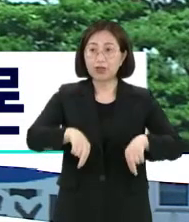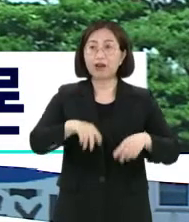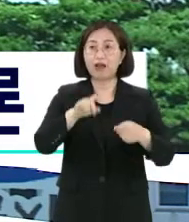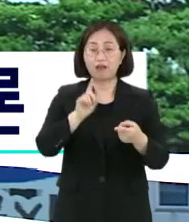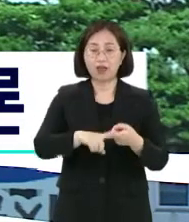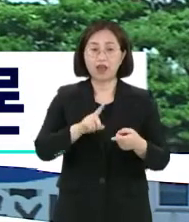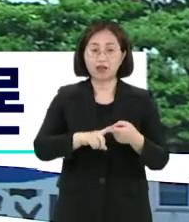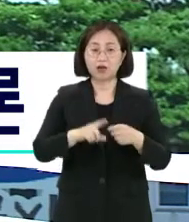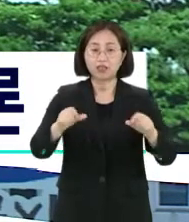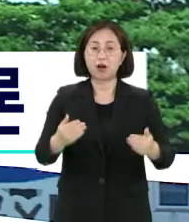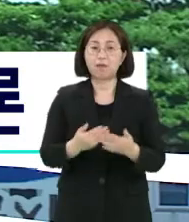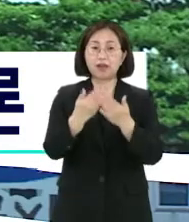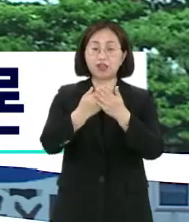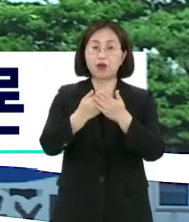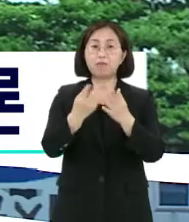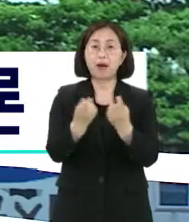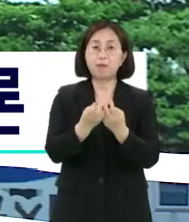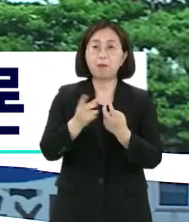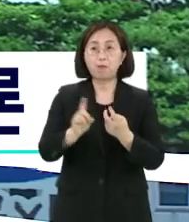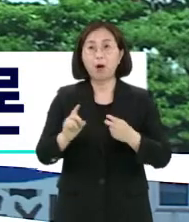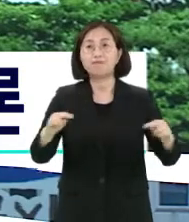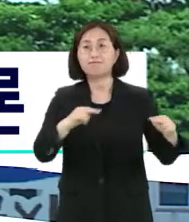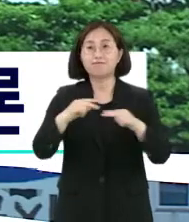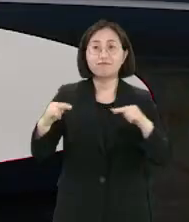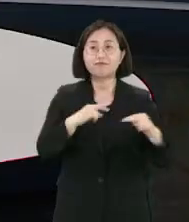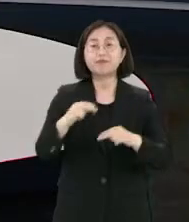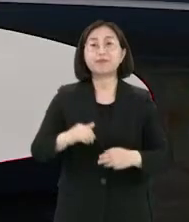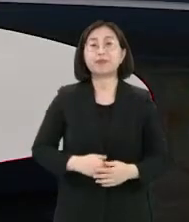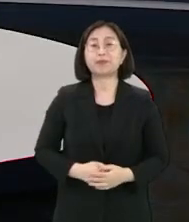후보들의 의견이 갈렸습니다. 노동현 기자입니다.